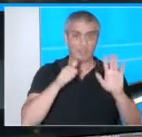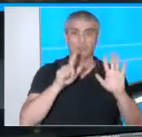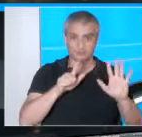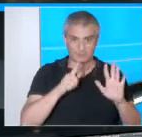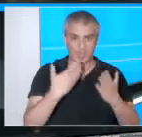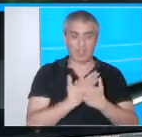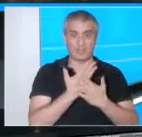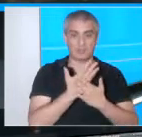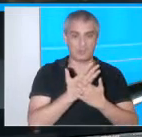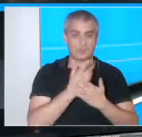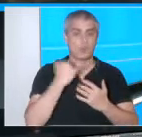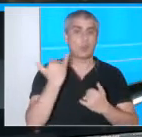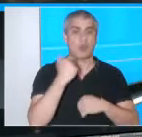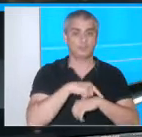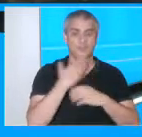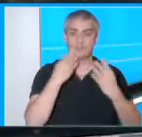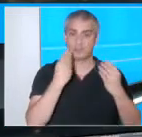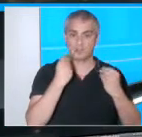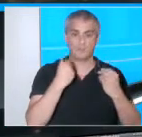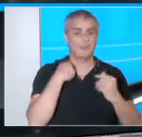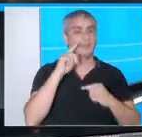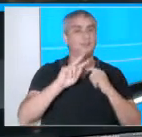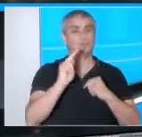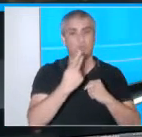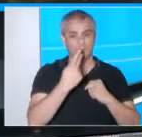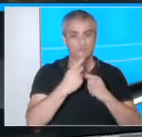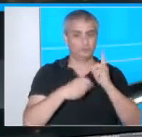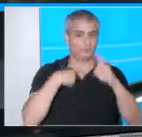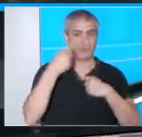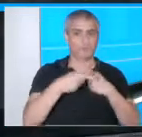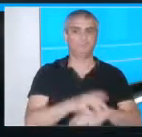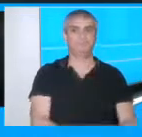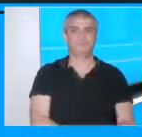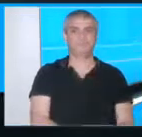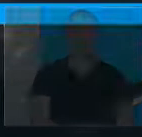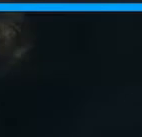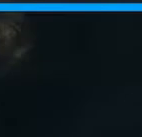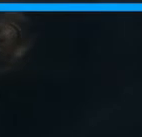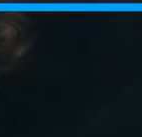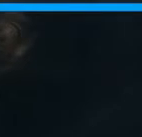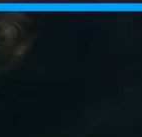אתר אקטואלי, אתר כל הזמן. תודה רבה, אנחנו נהיה פה שוב בשבוע הבא. שבוע טוב.